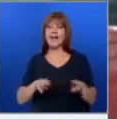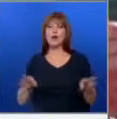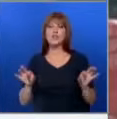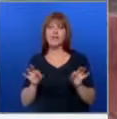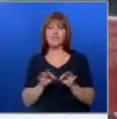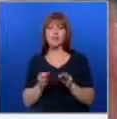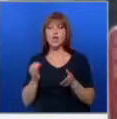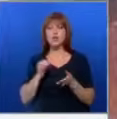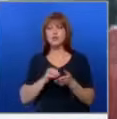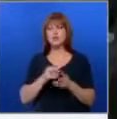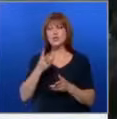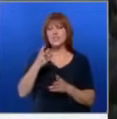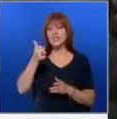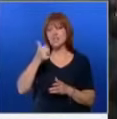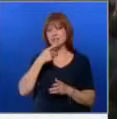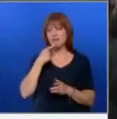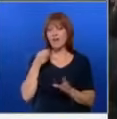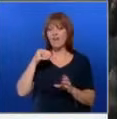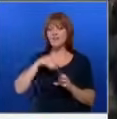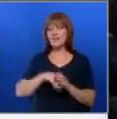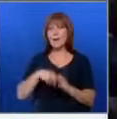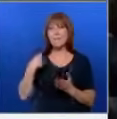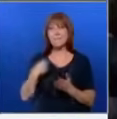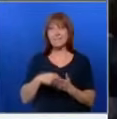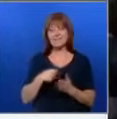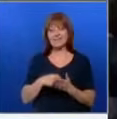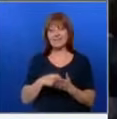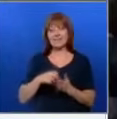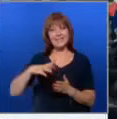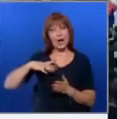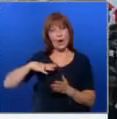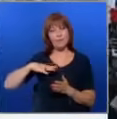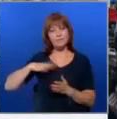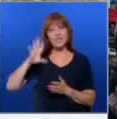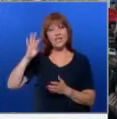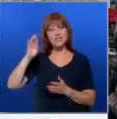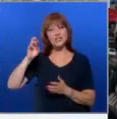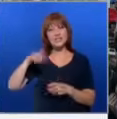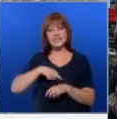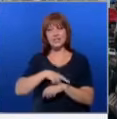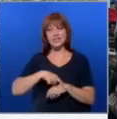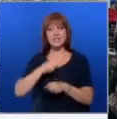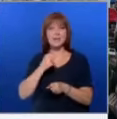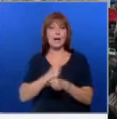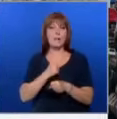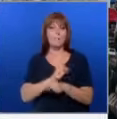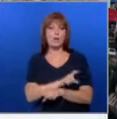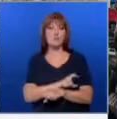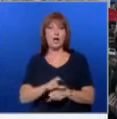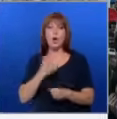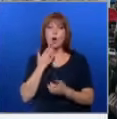през 36-та и въвел платените отпуски и 40-часовата работна седмица. Обещават минимална заплата от